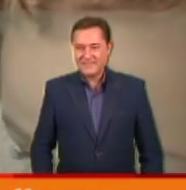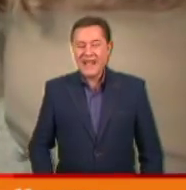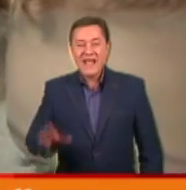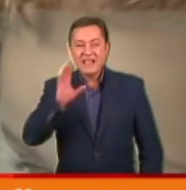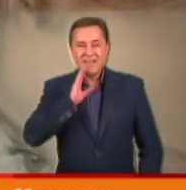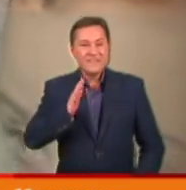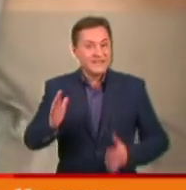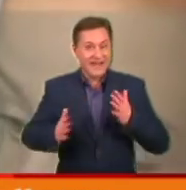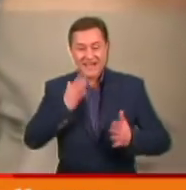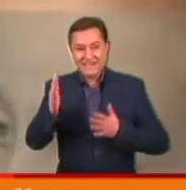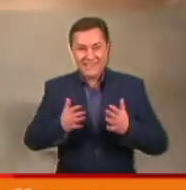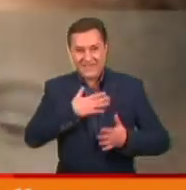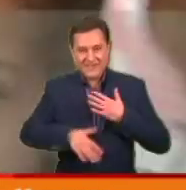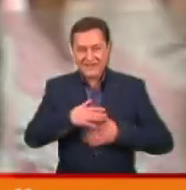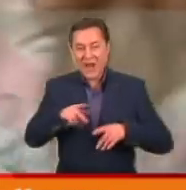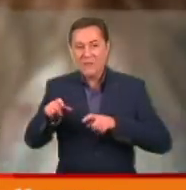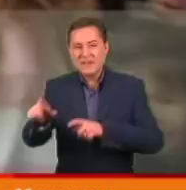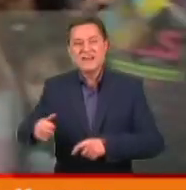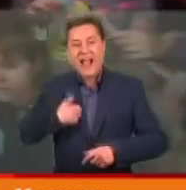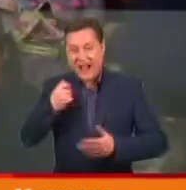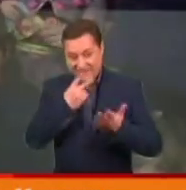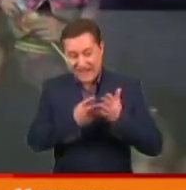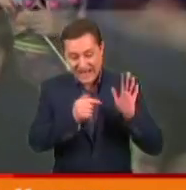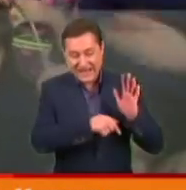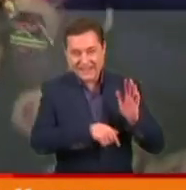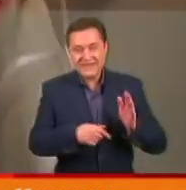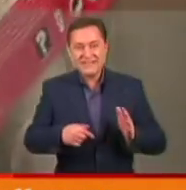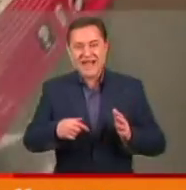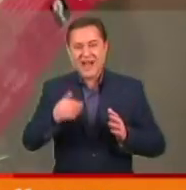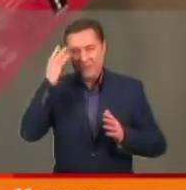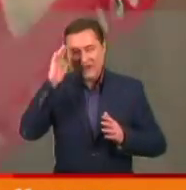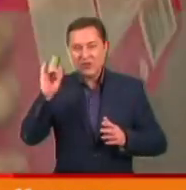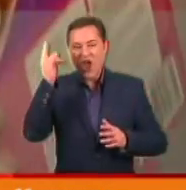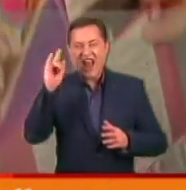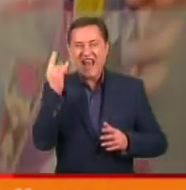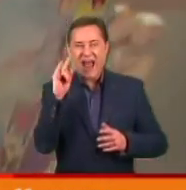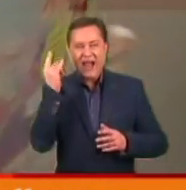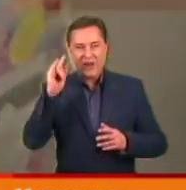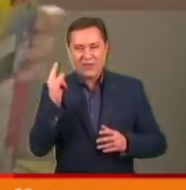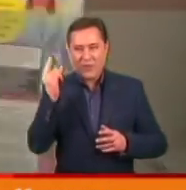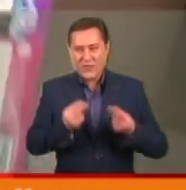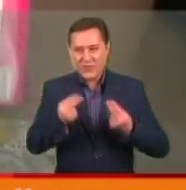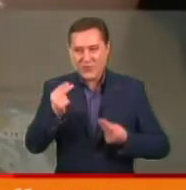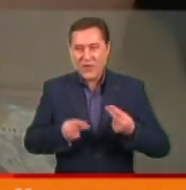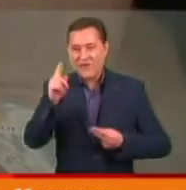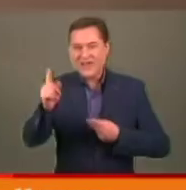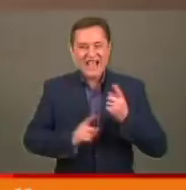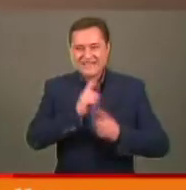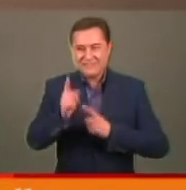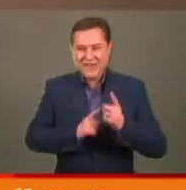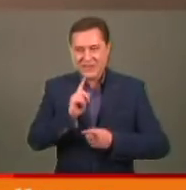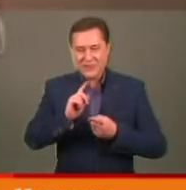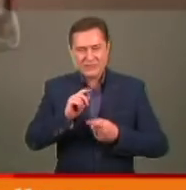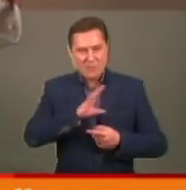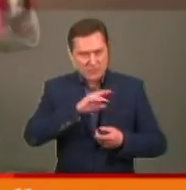Дівчинка помітно жвавіша і біжить до нас хвалитися омріяною лялькою. До цього небагатослівна Катруся кардинально змінюється.